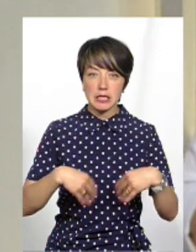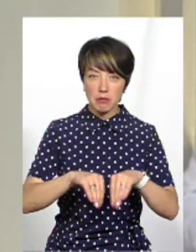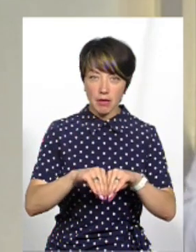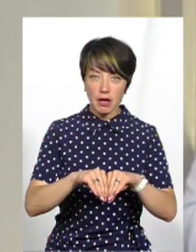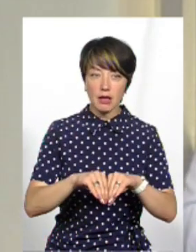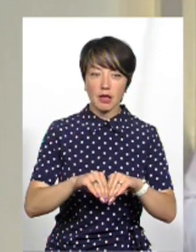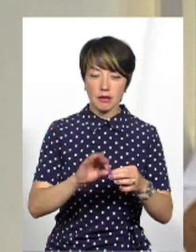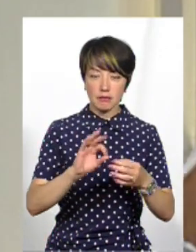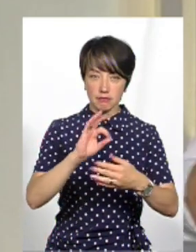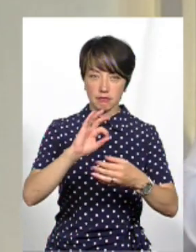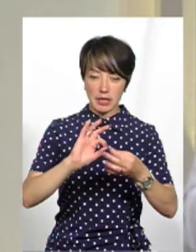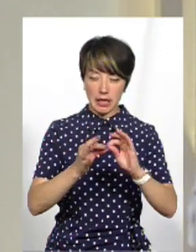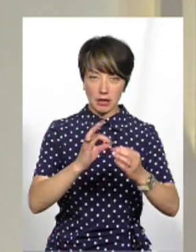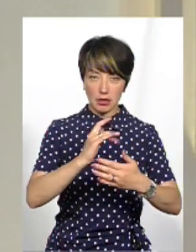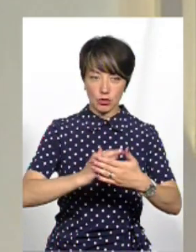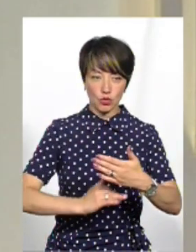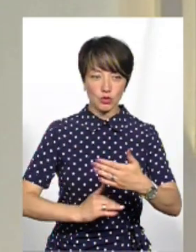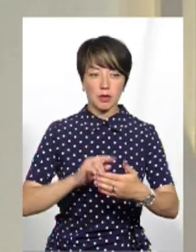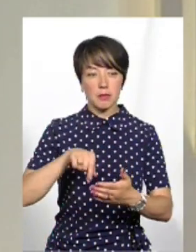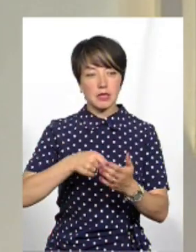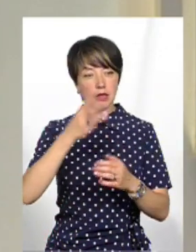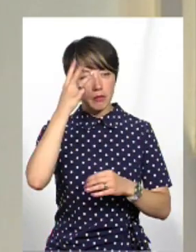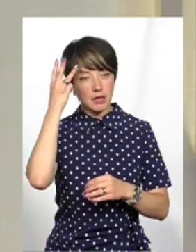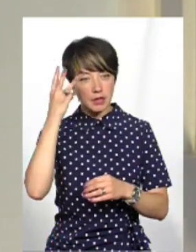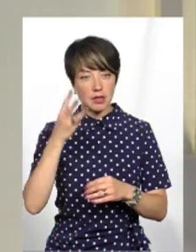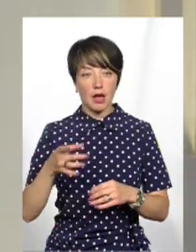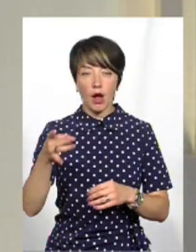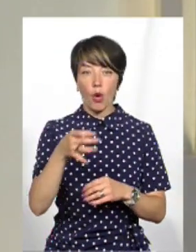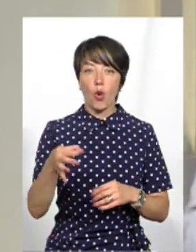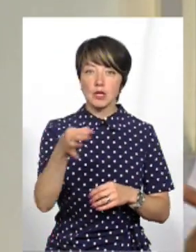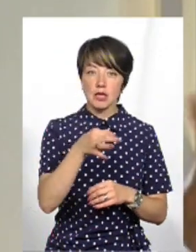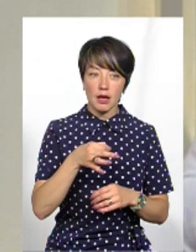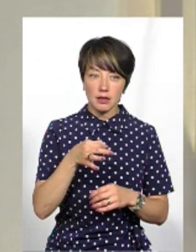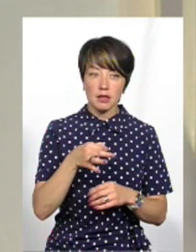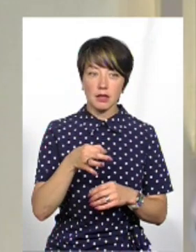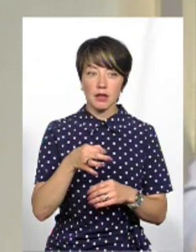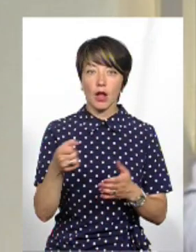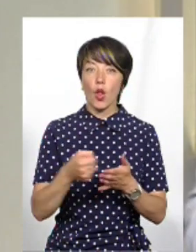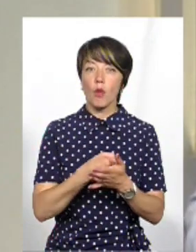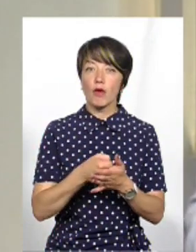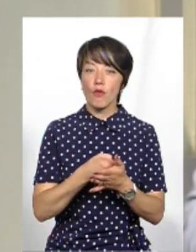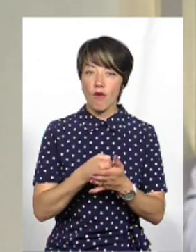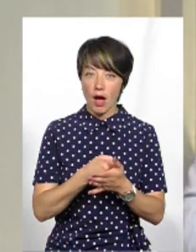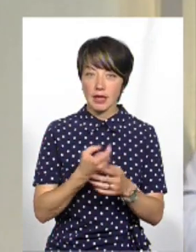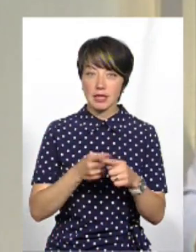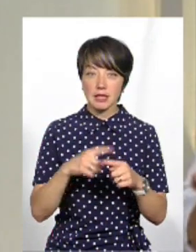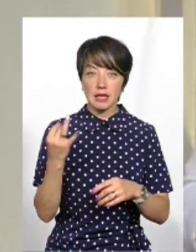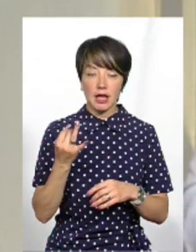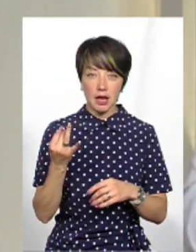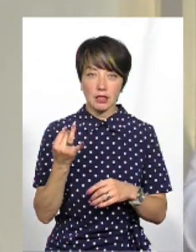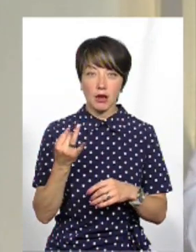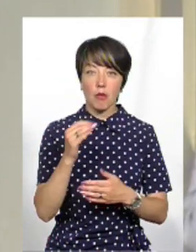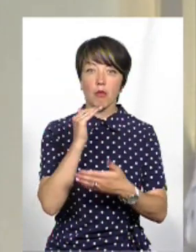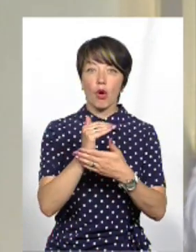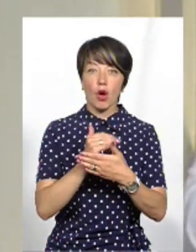вже нижче деталізує, що це буде стосуватися міста Хмельницького, зокрема мікрорайону Озерна, от, теж буде лобіювати ці інтереси. Тобто,